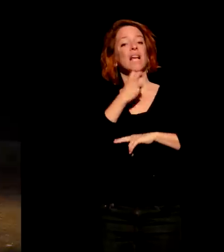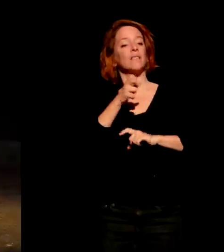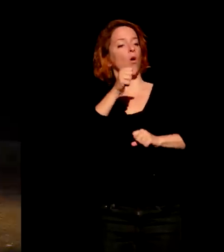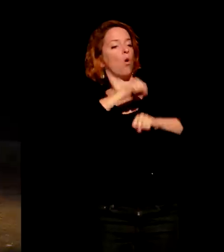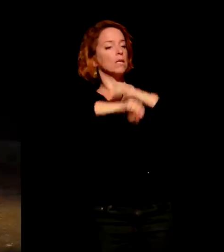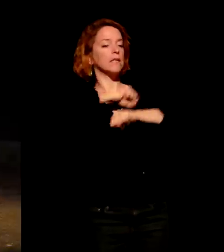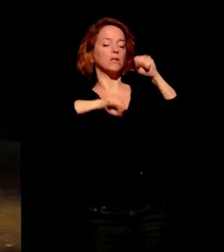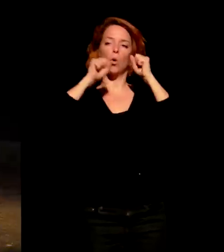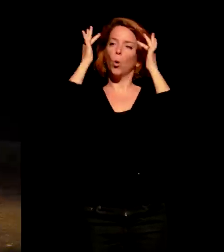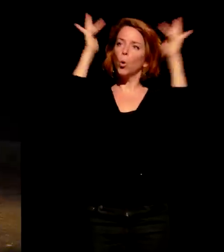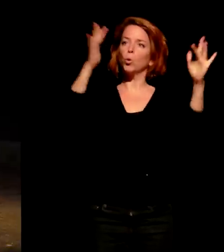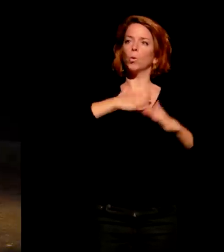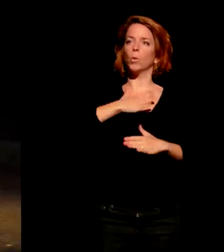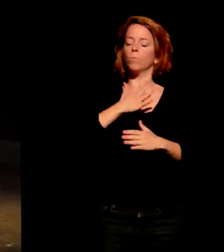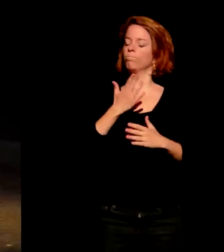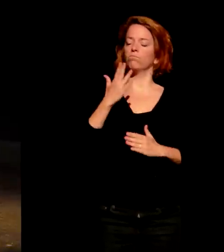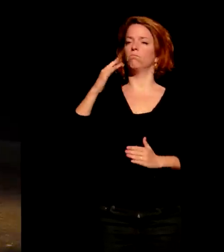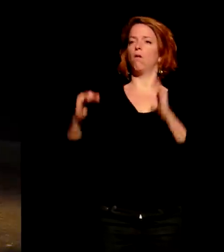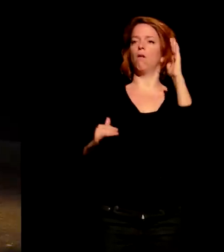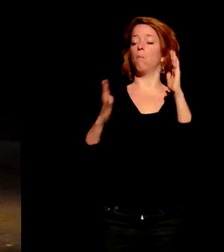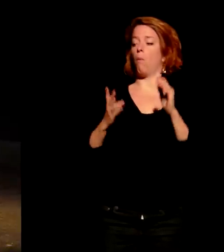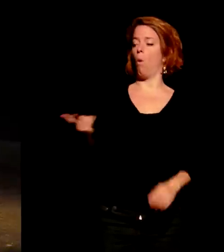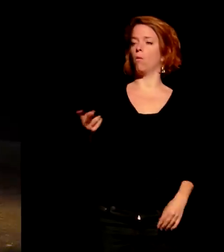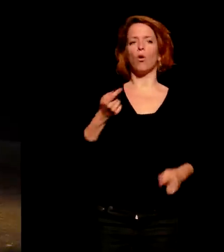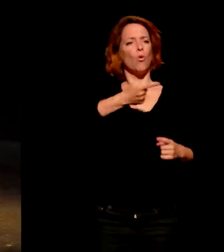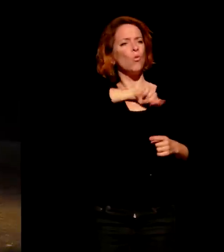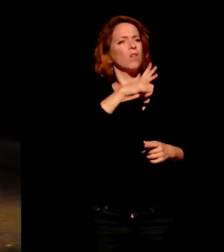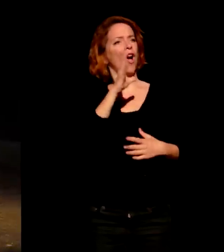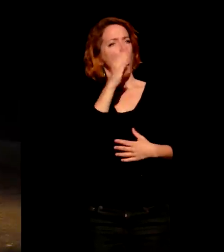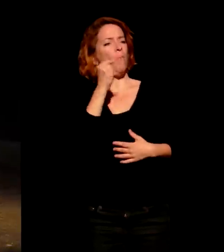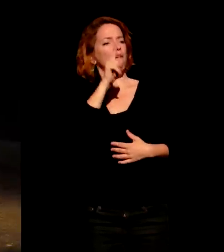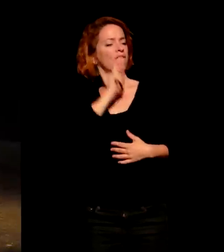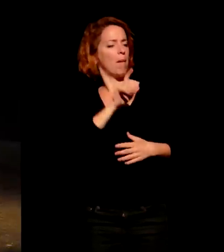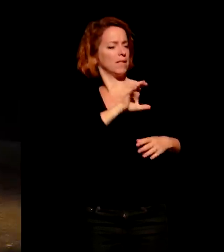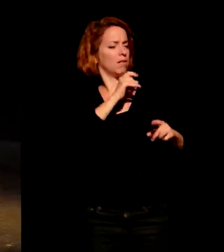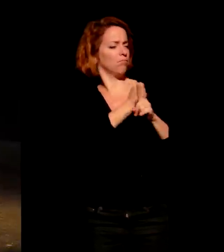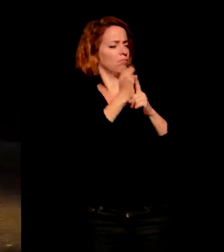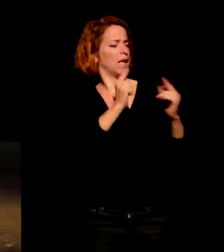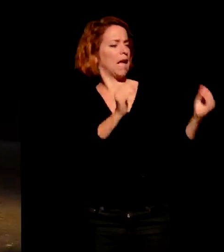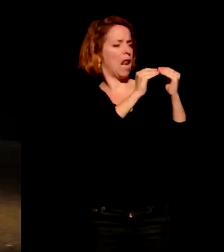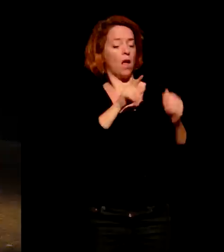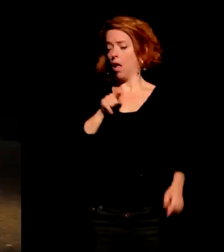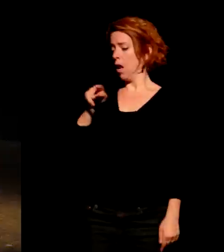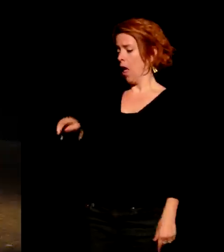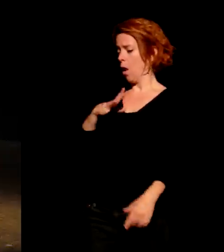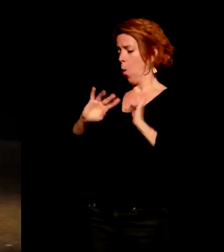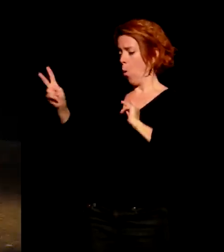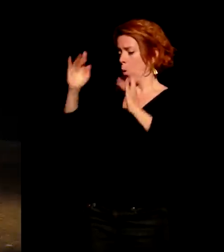Notre culture, une culture qui revendique l'égalité entre les hommes et les femmes est supérieure à une culture qui pratique l'excision.